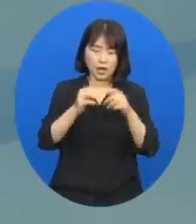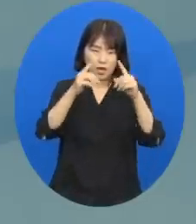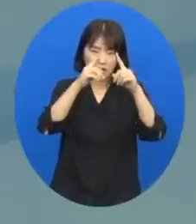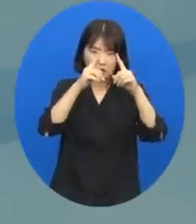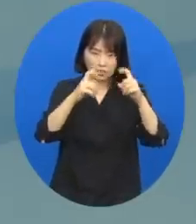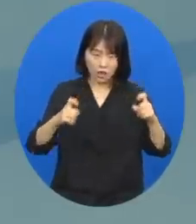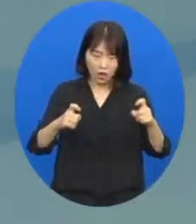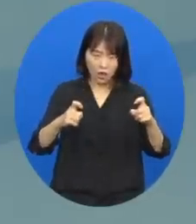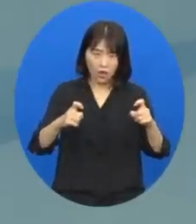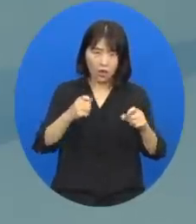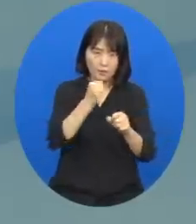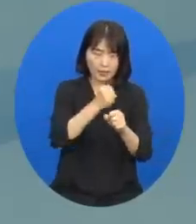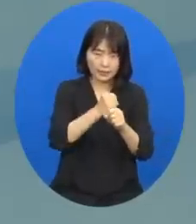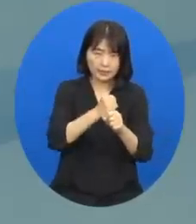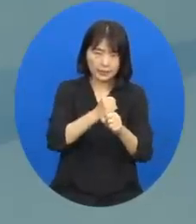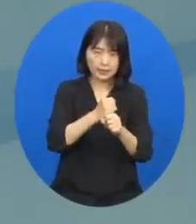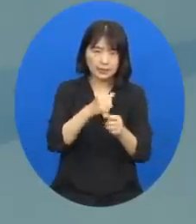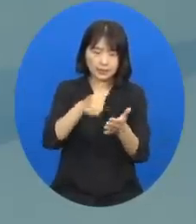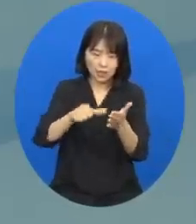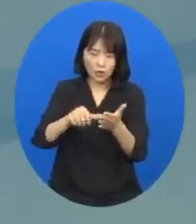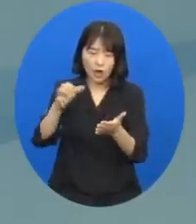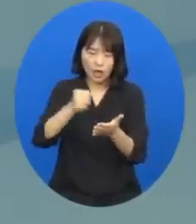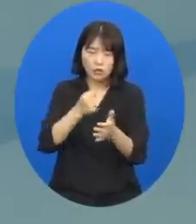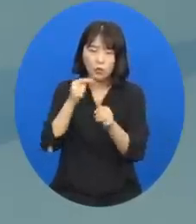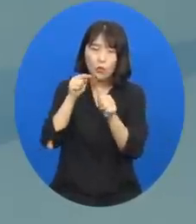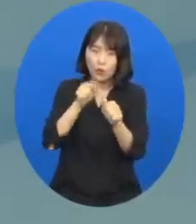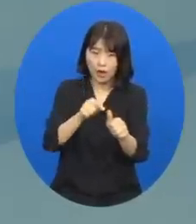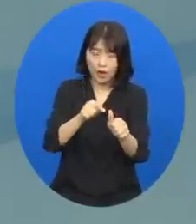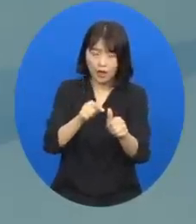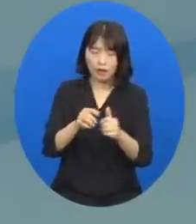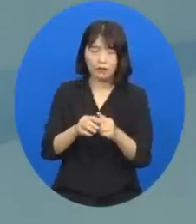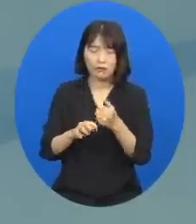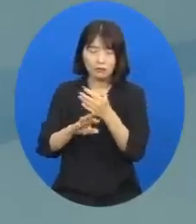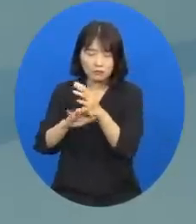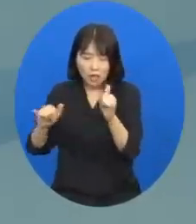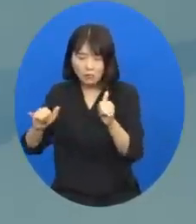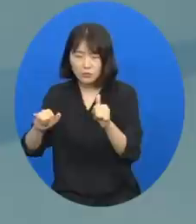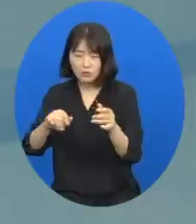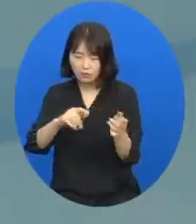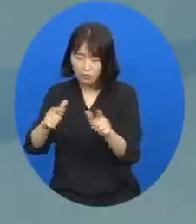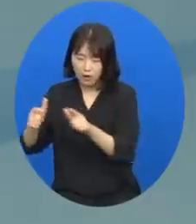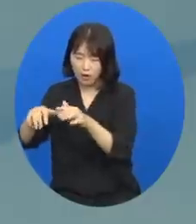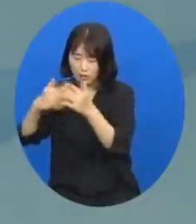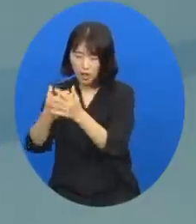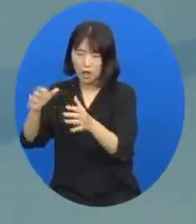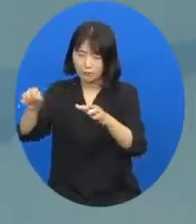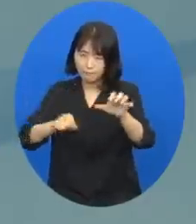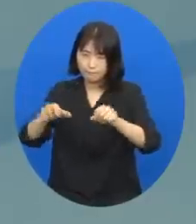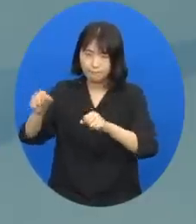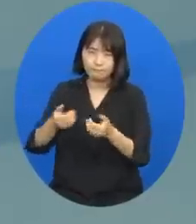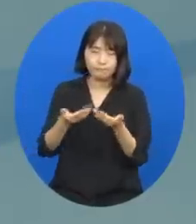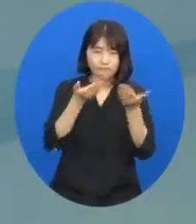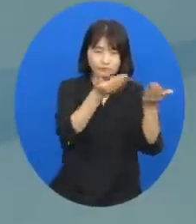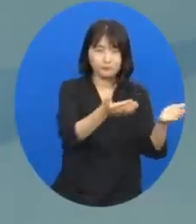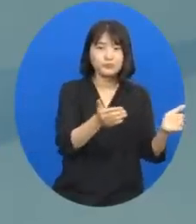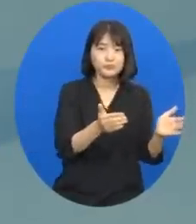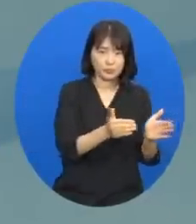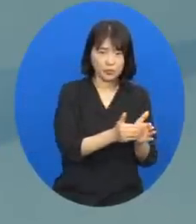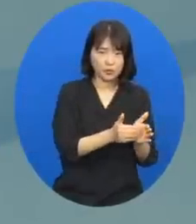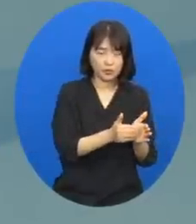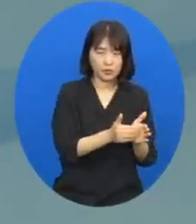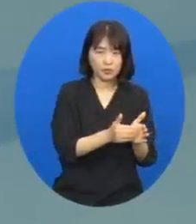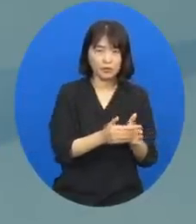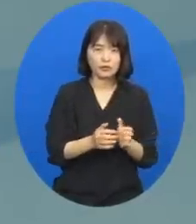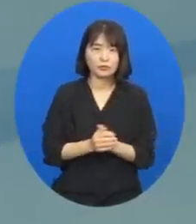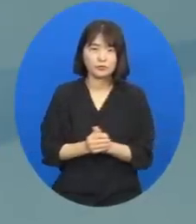그 다음에 청색 씰 홍 섹스 가는 모실 그리 염소 털 뭐 이런거 다 가줘야 하나님이 명하신 거에요 사람들마다 가지고 있는 것이